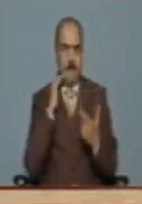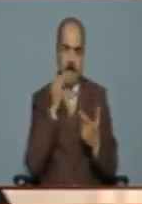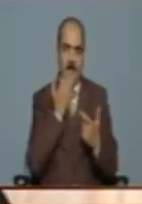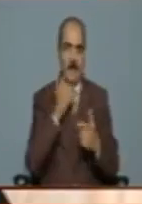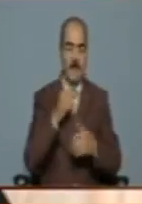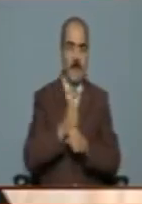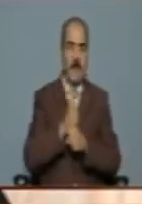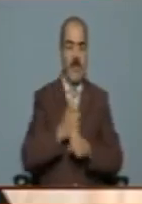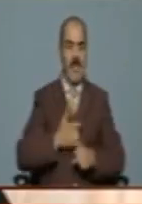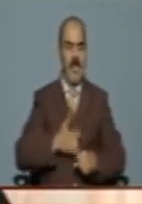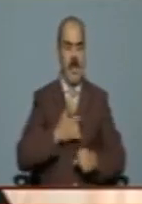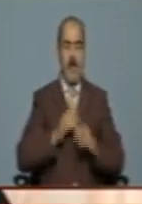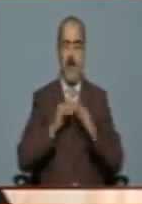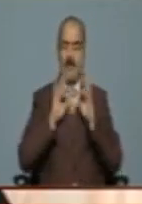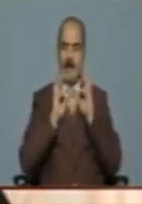بضمير وحياد القاضي،